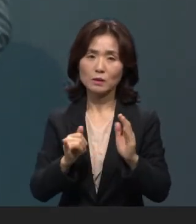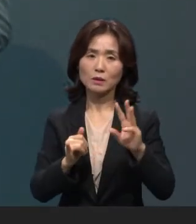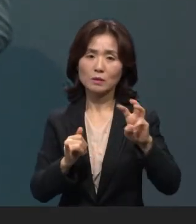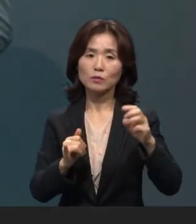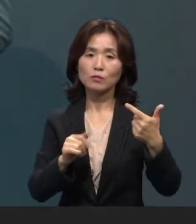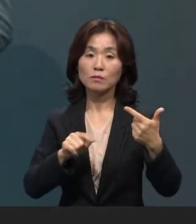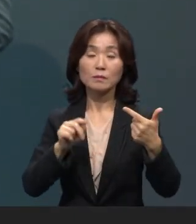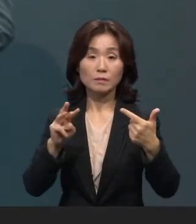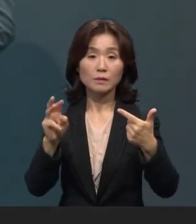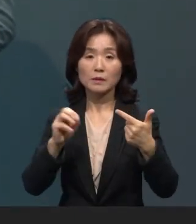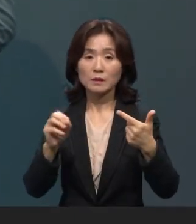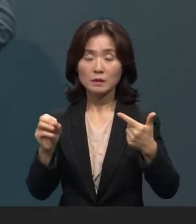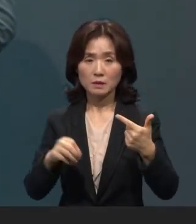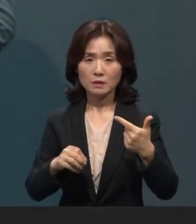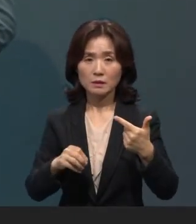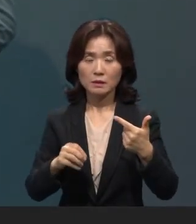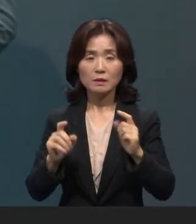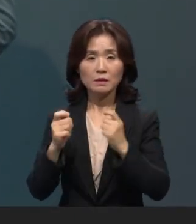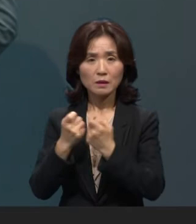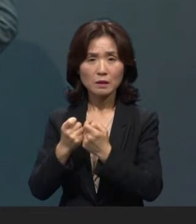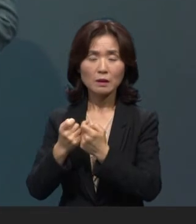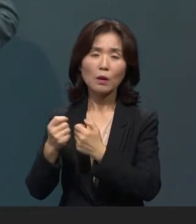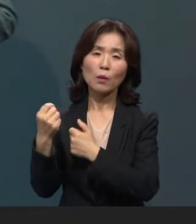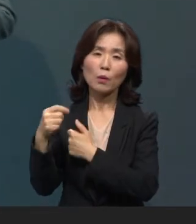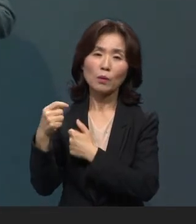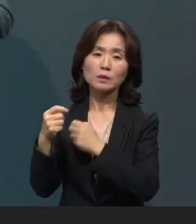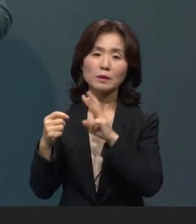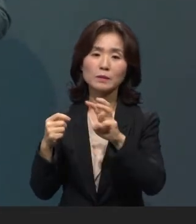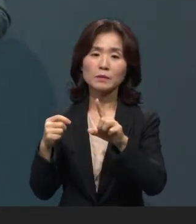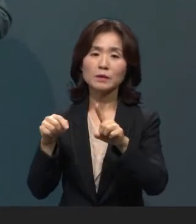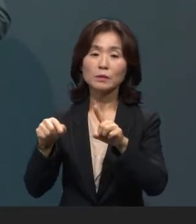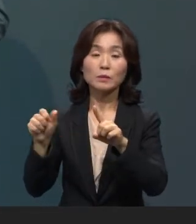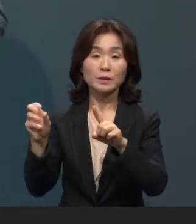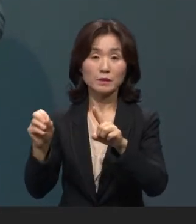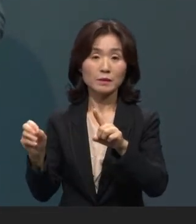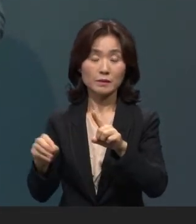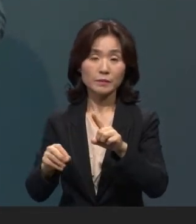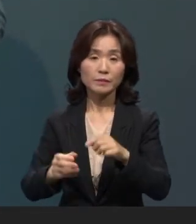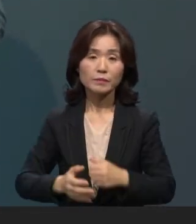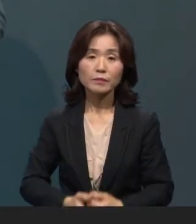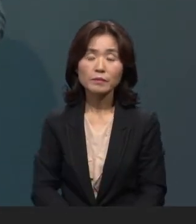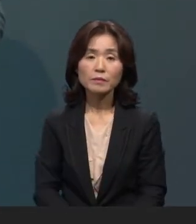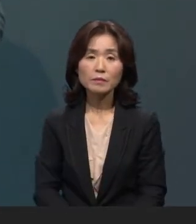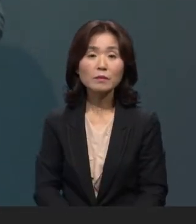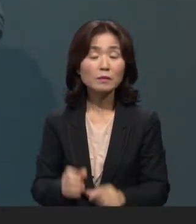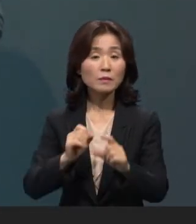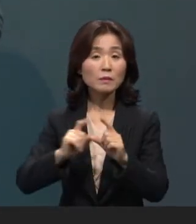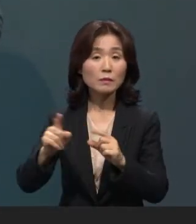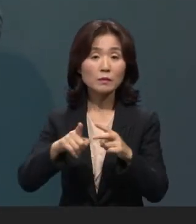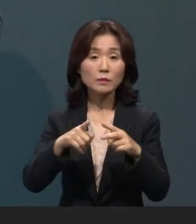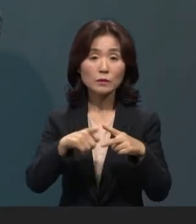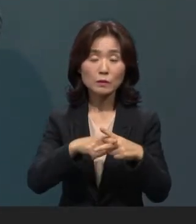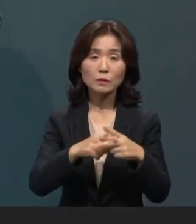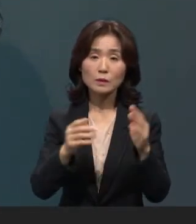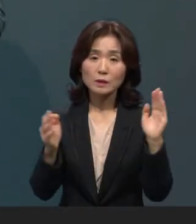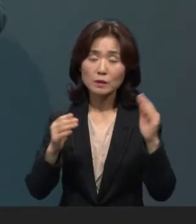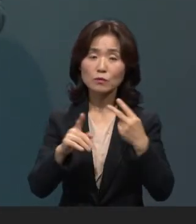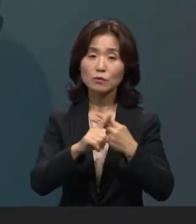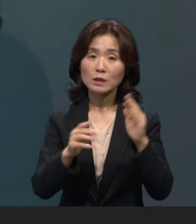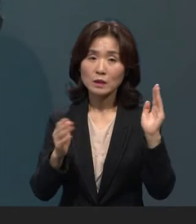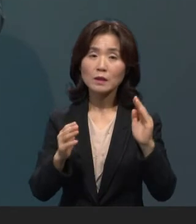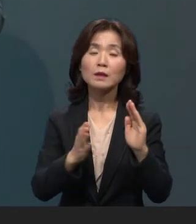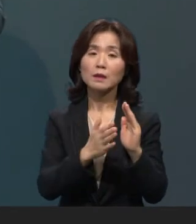36.3% 사교육이 31.5% 로 가장 많았습니다 이 대체로 초등학생과 중학생은